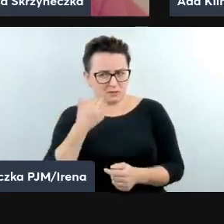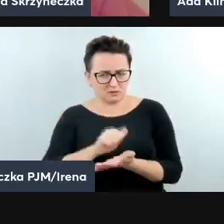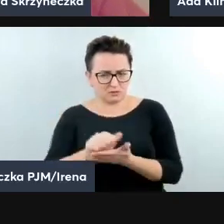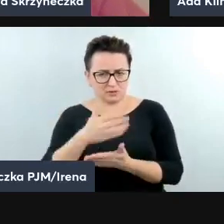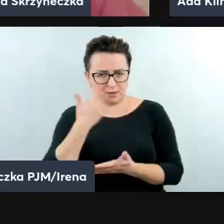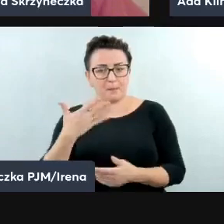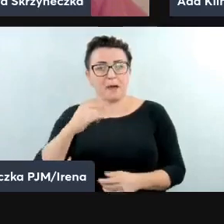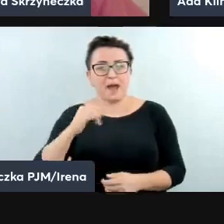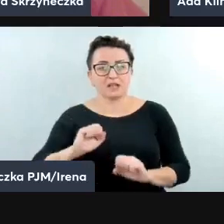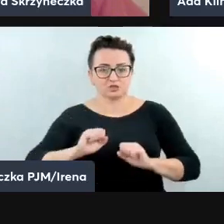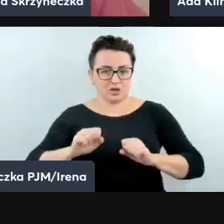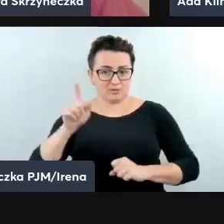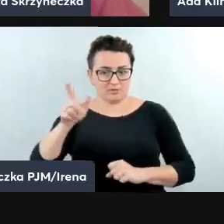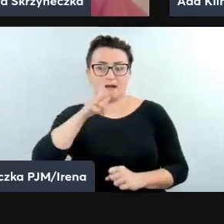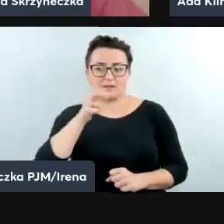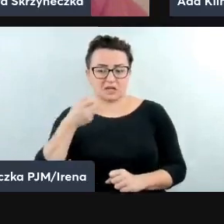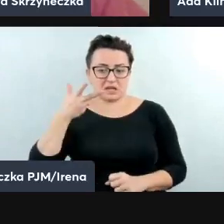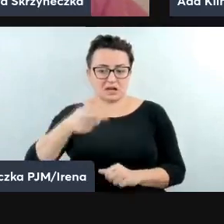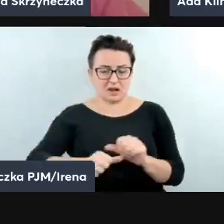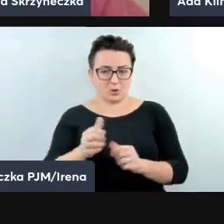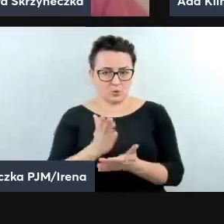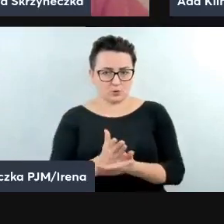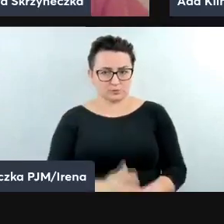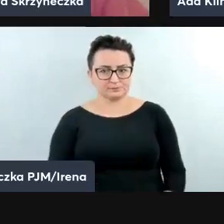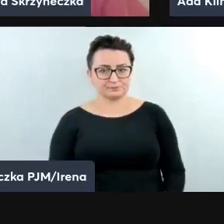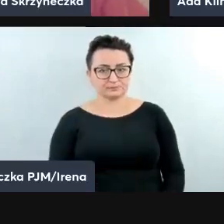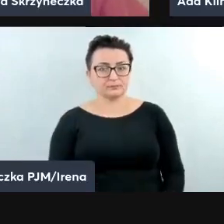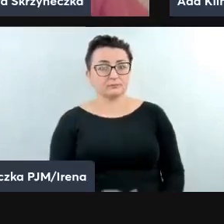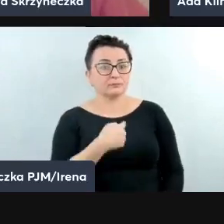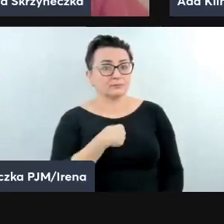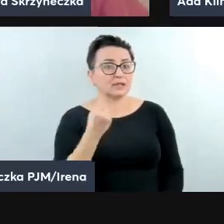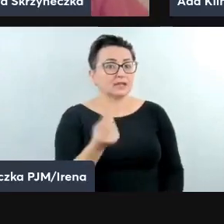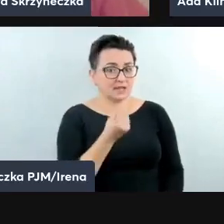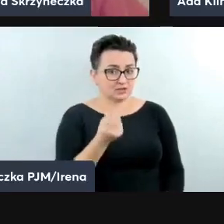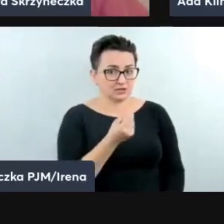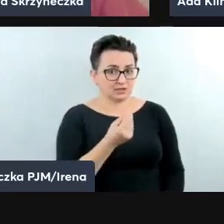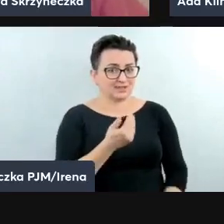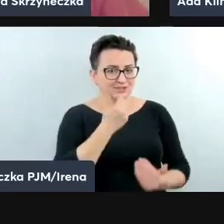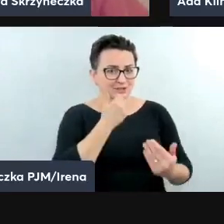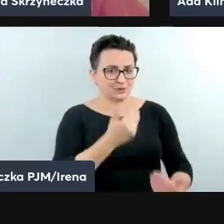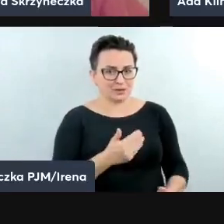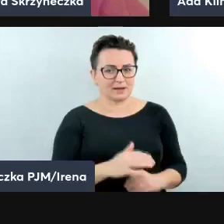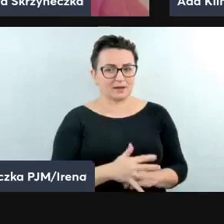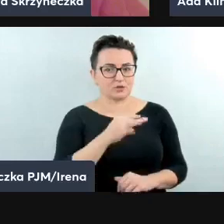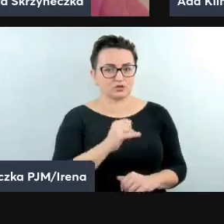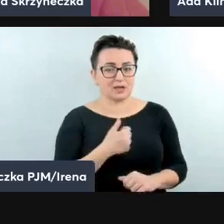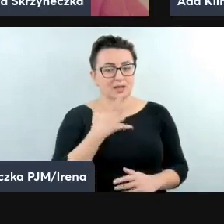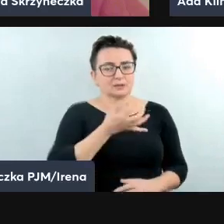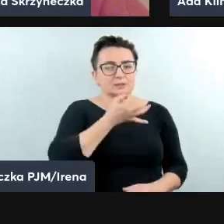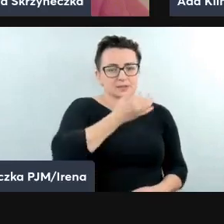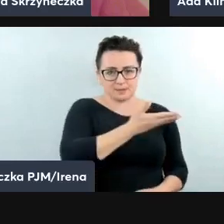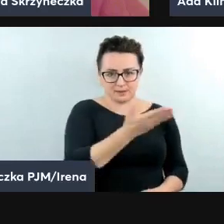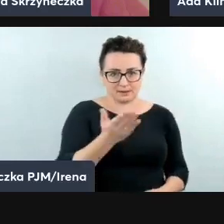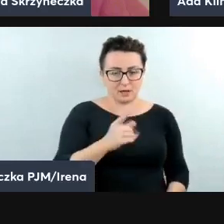O, znam, a ja chciałabym super. Jeszcze was, dzięki Tosia za to, ja chciałam was jeszcze zapytać, ponieważ zanim ty, Zuza, powiedziałaś o tych wytryskach, to ja